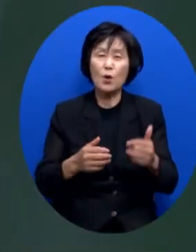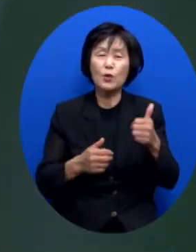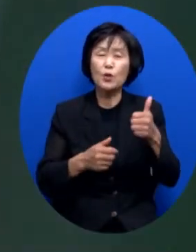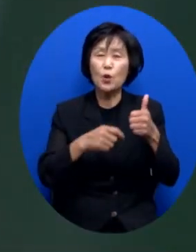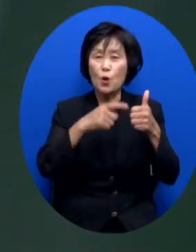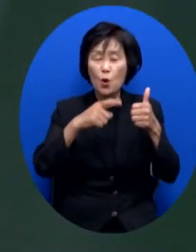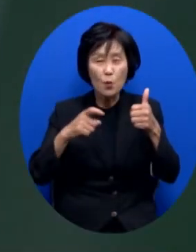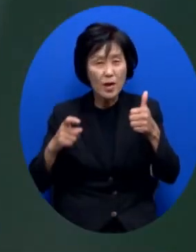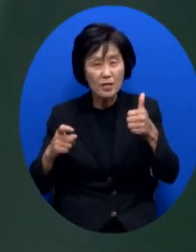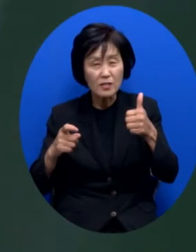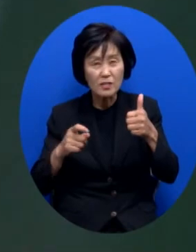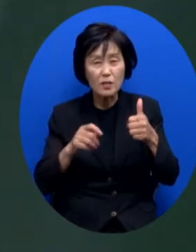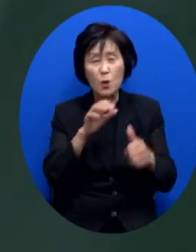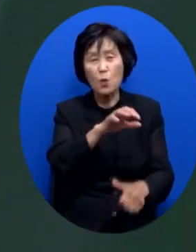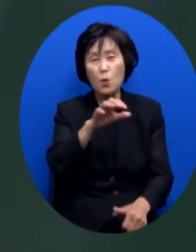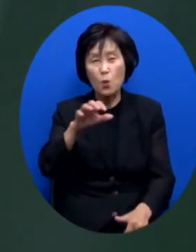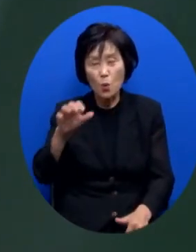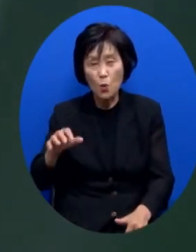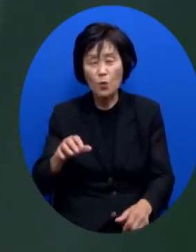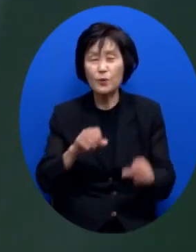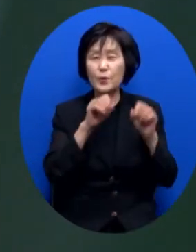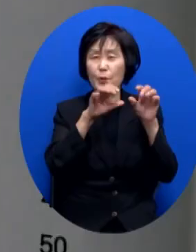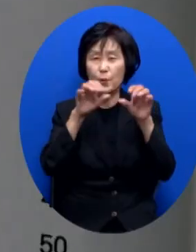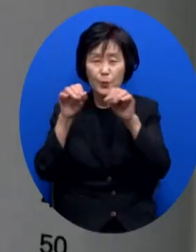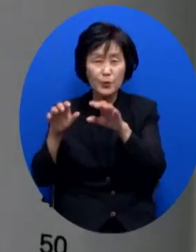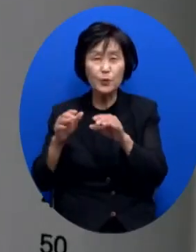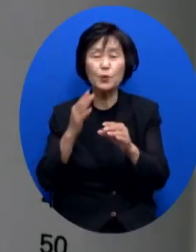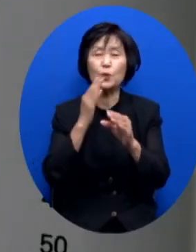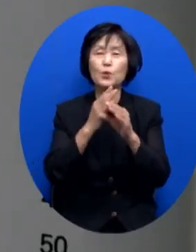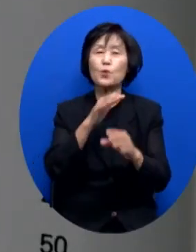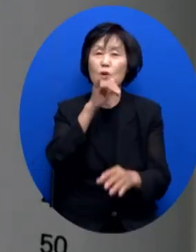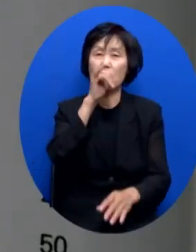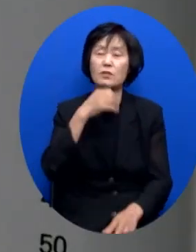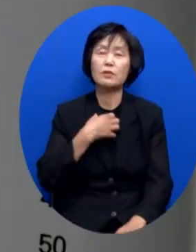등을 거점으로 공격적인 포교활동을 벌이고 있다며 우려하고 있습니다